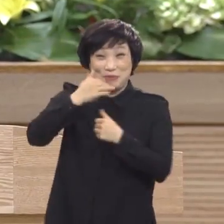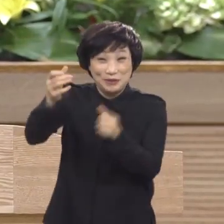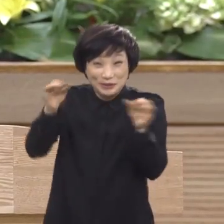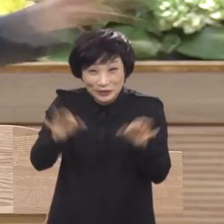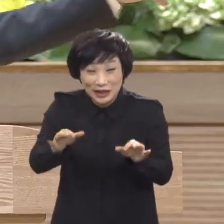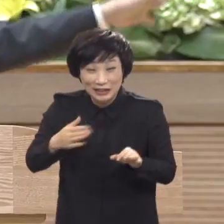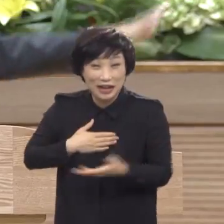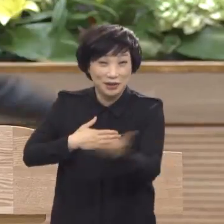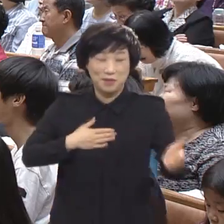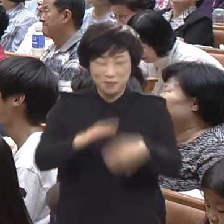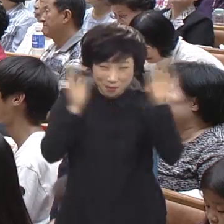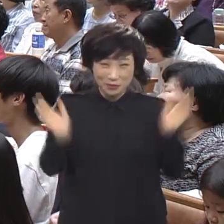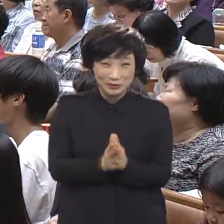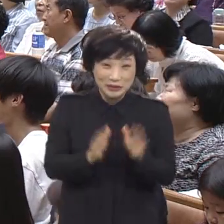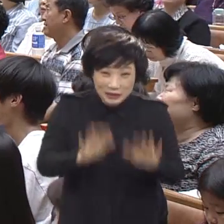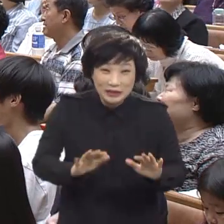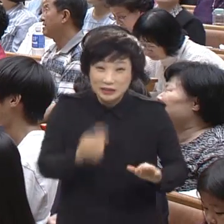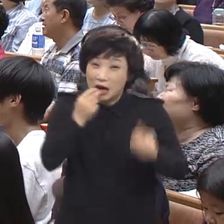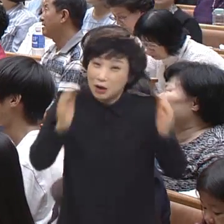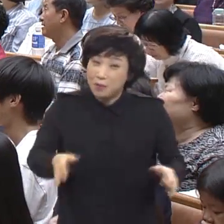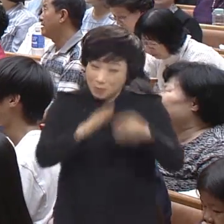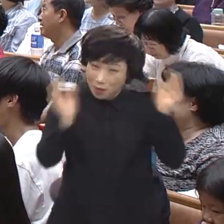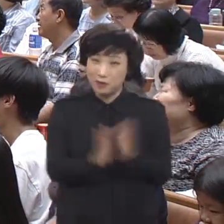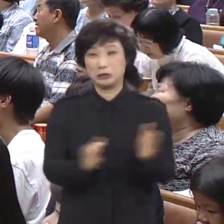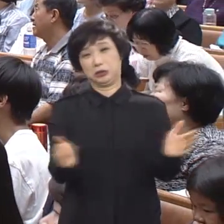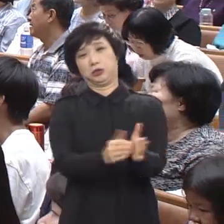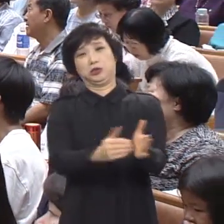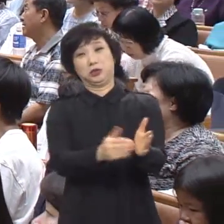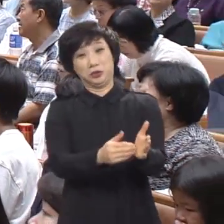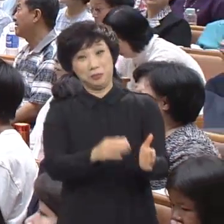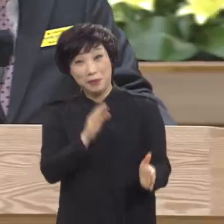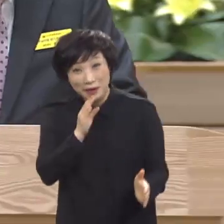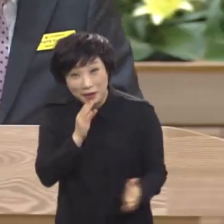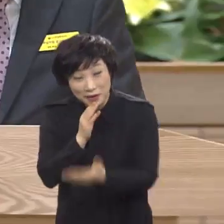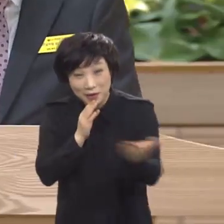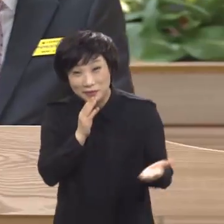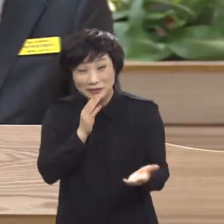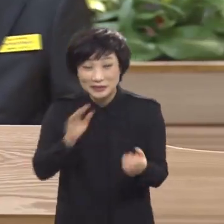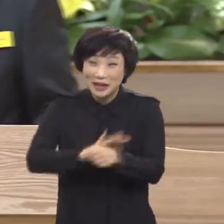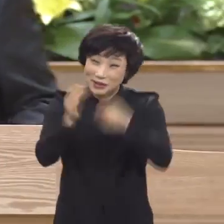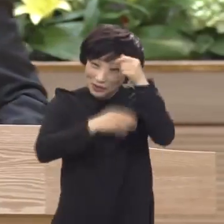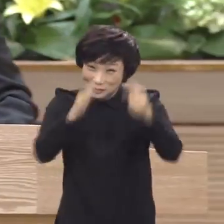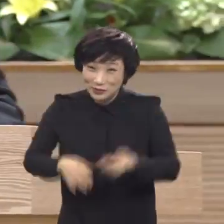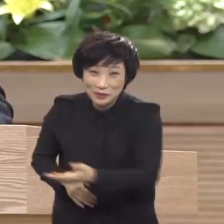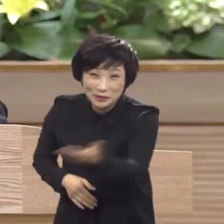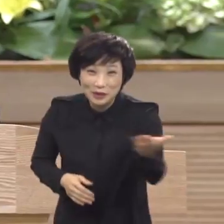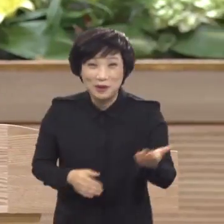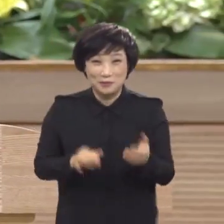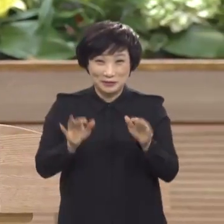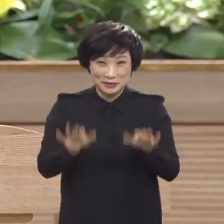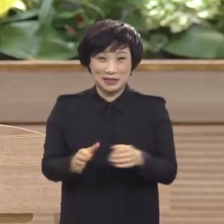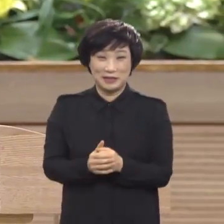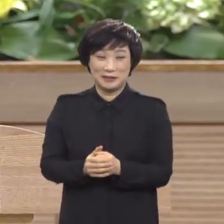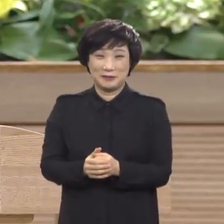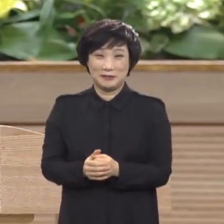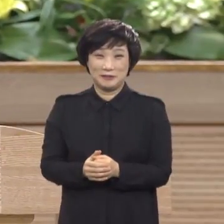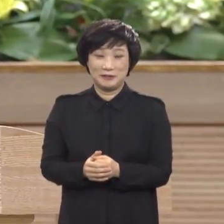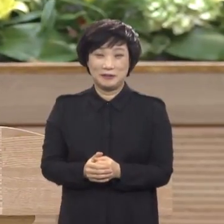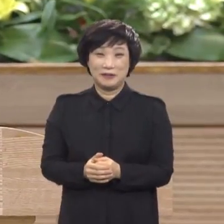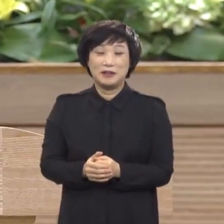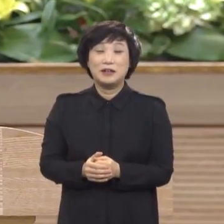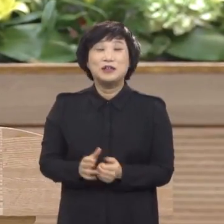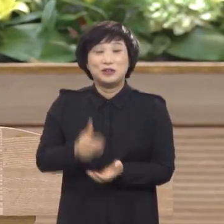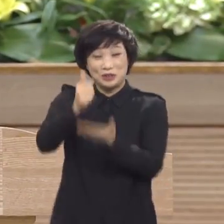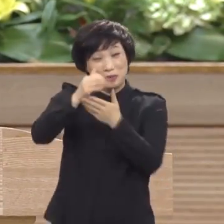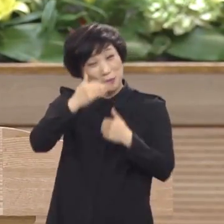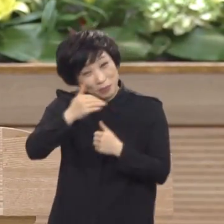이 세상은 다 해산이야. 끝이야. 끝이야. 사랑하는 성도요, 응? 우리가